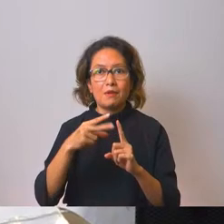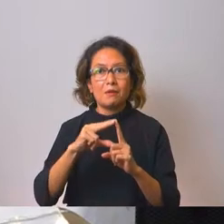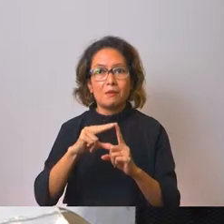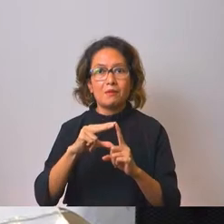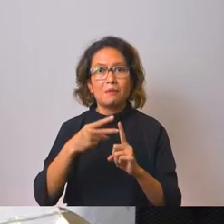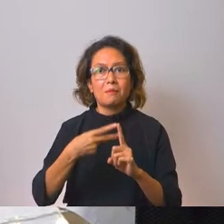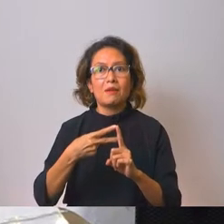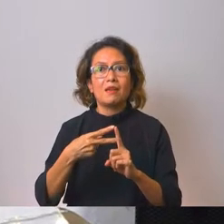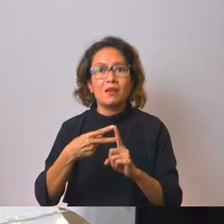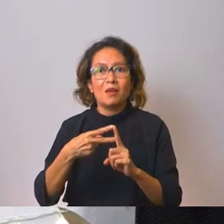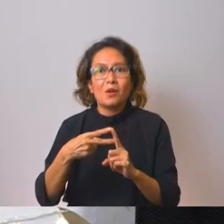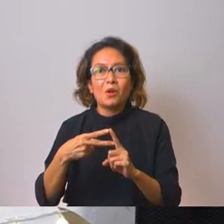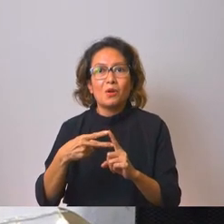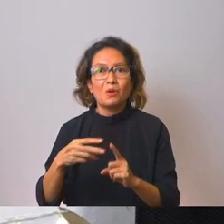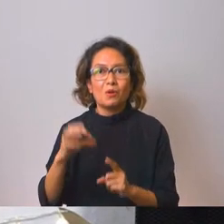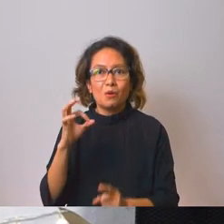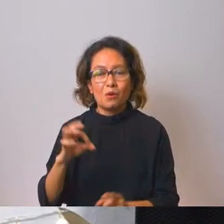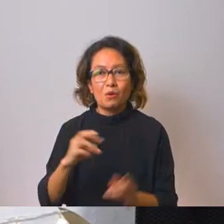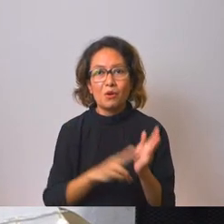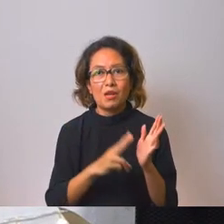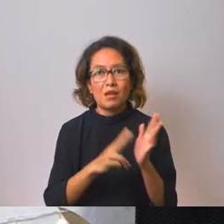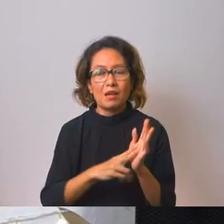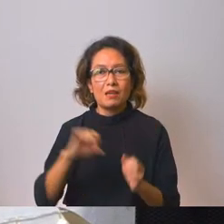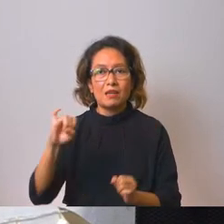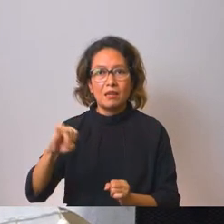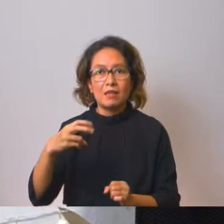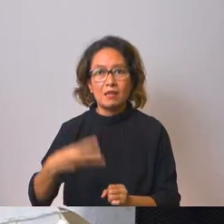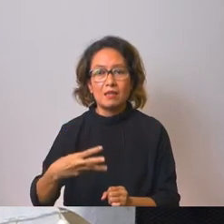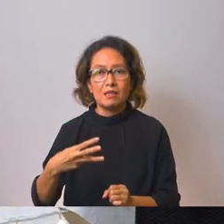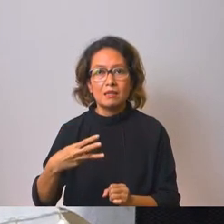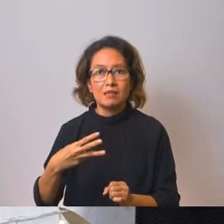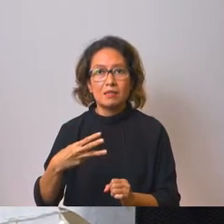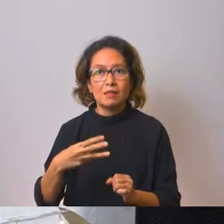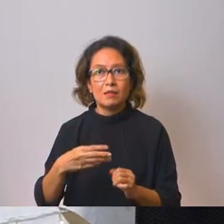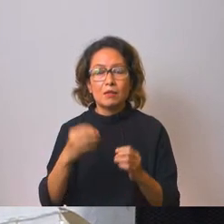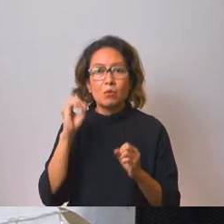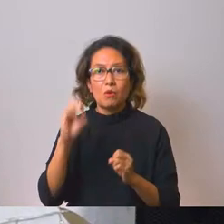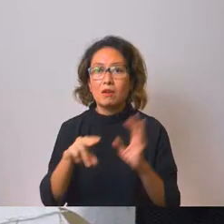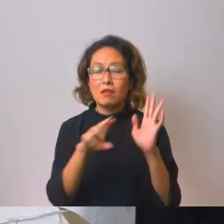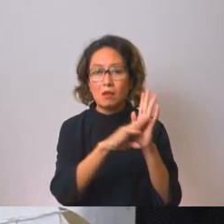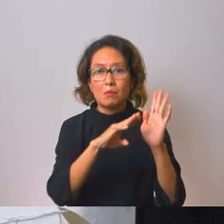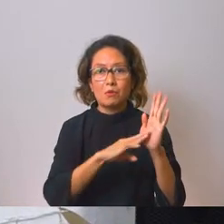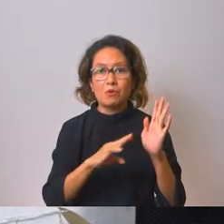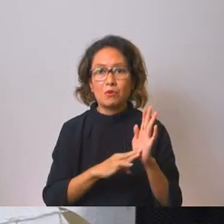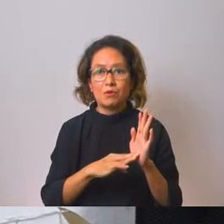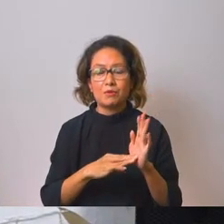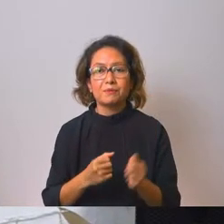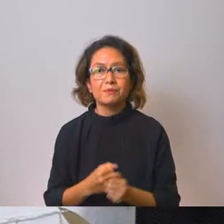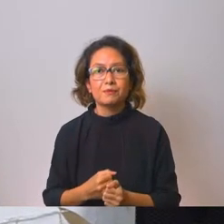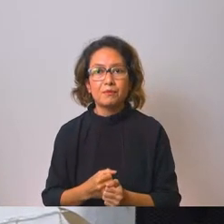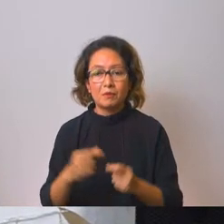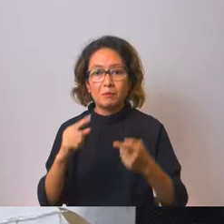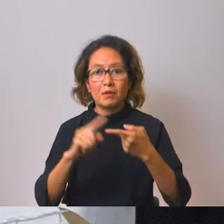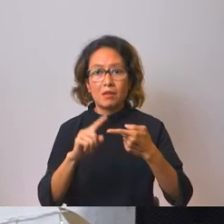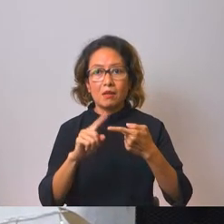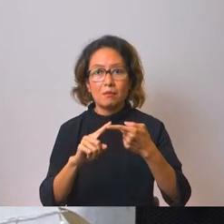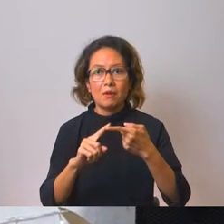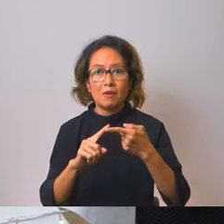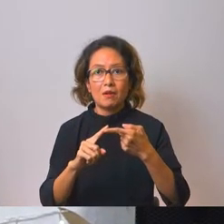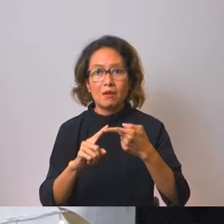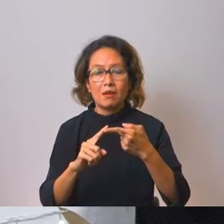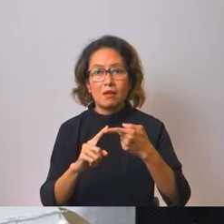Mohon perhatian untuk pokok-pokok warta berikut ini. Pertama, warta